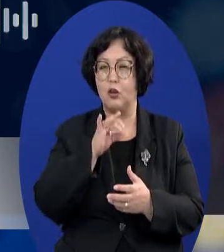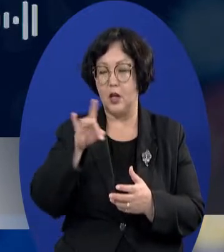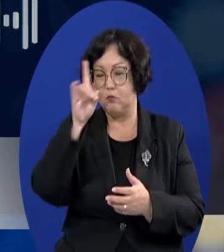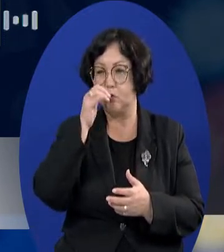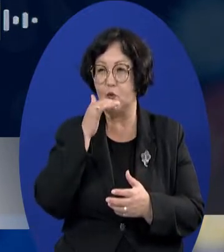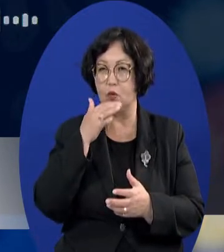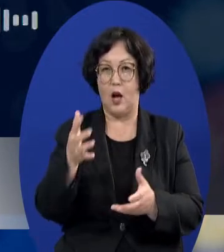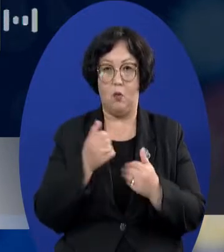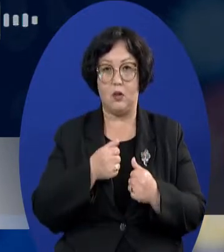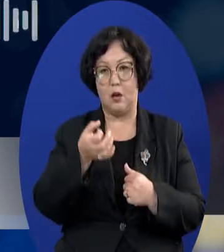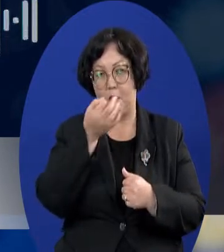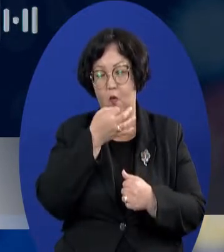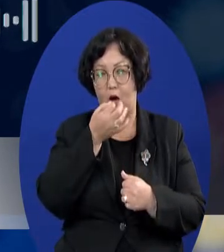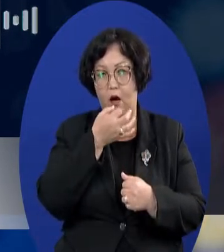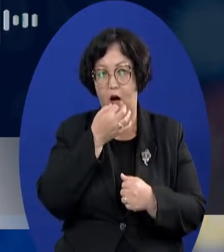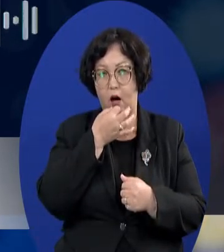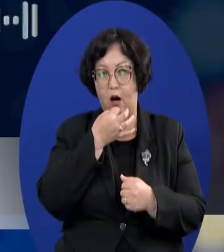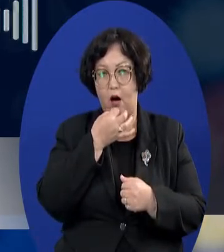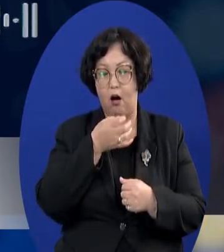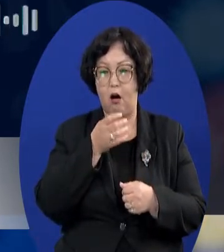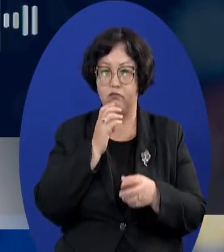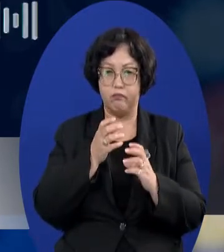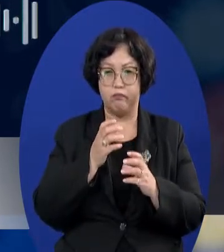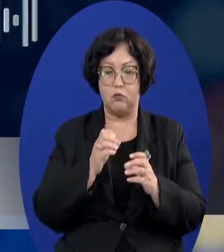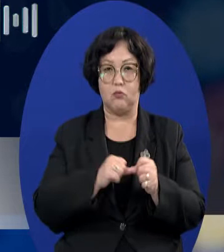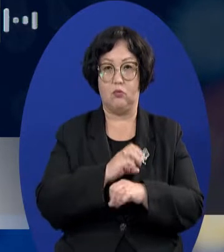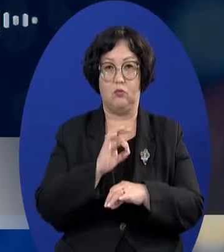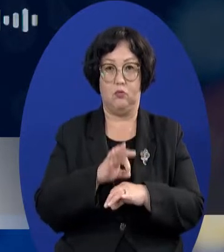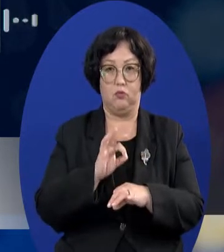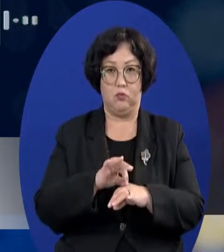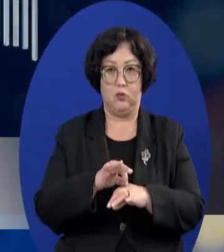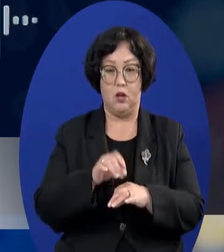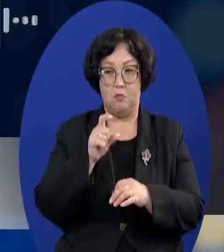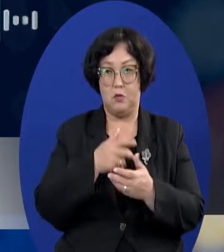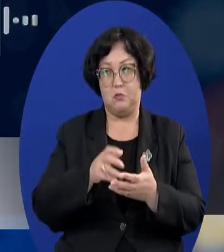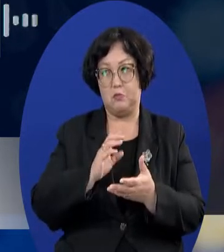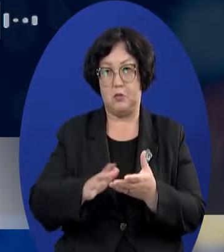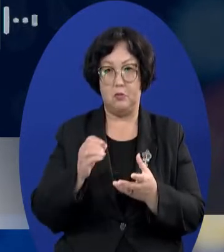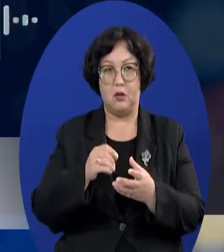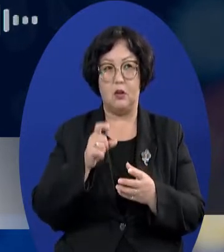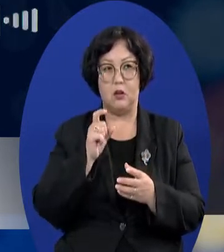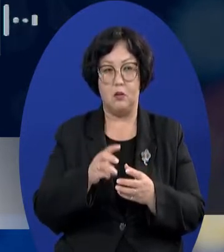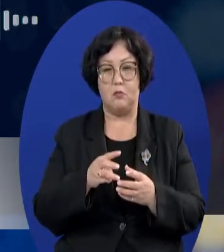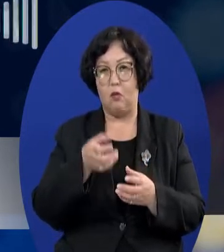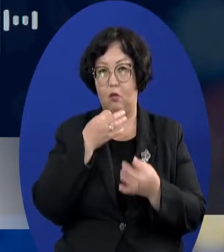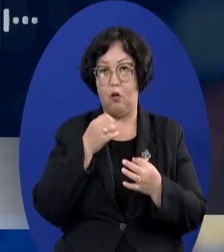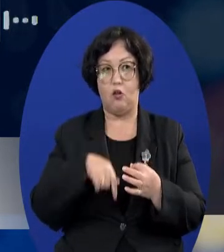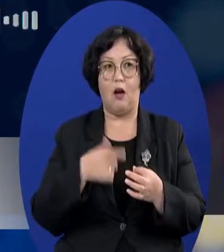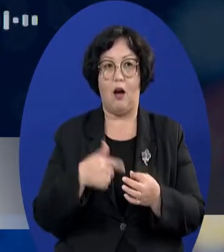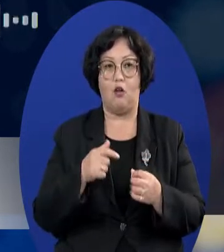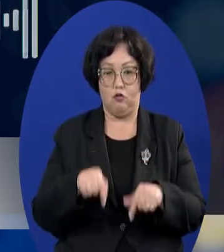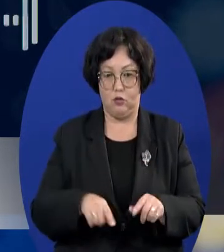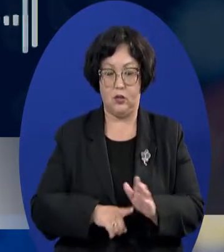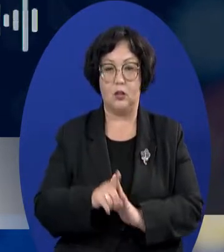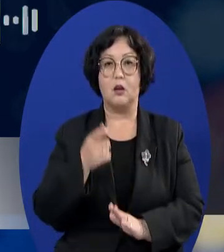зөвлөгөө аваад тэгээд тэний дагуу коронавирусын эмчилгээг өөр нэг хөдөлж аваад хийгээд тэр тань арай гарах. Өнөөдөр сарын